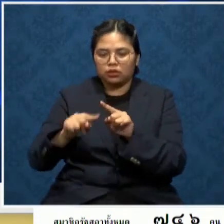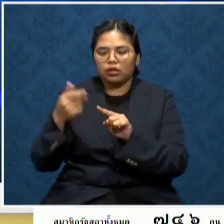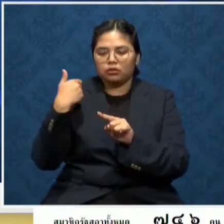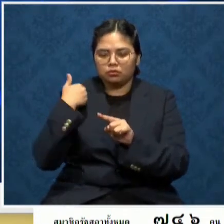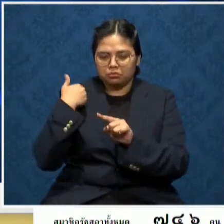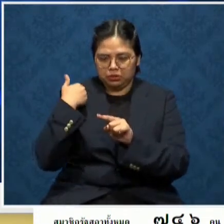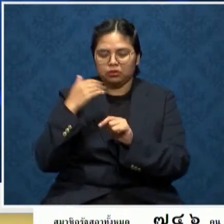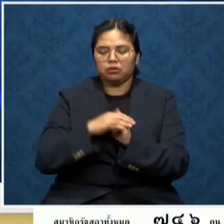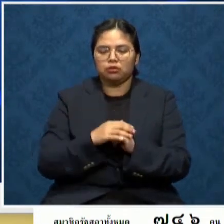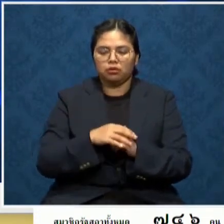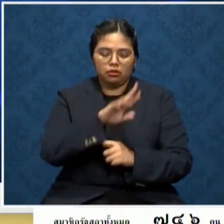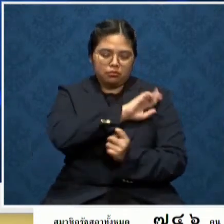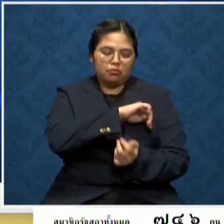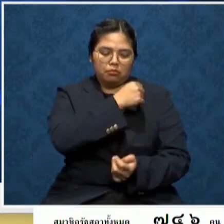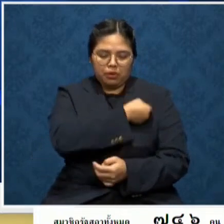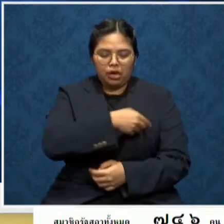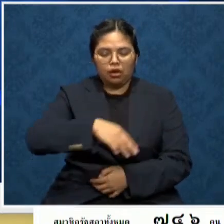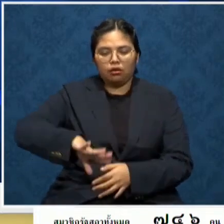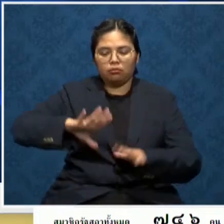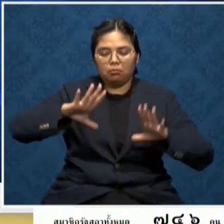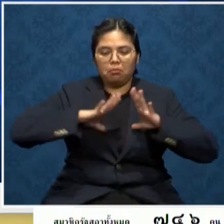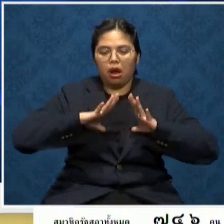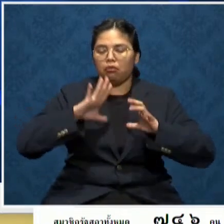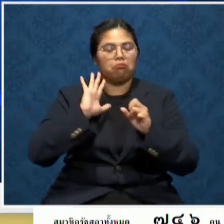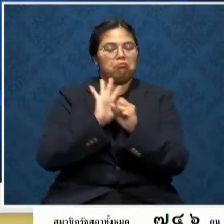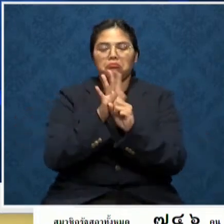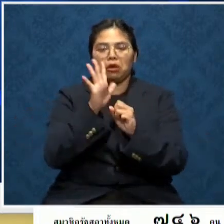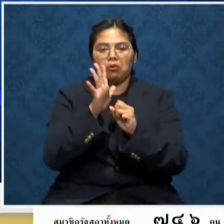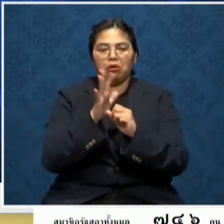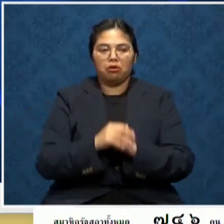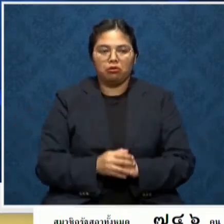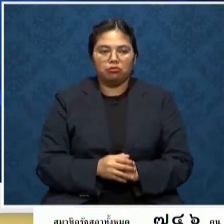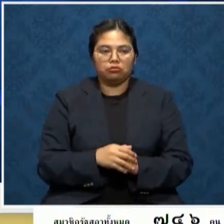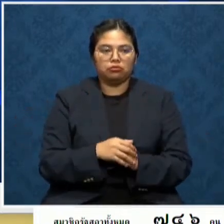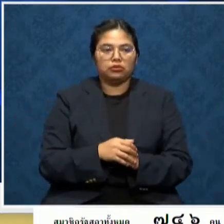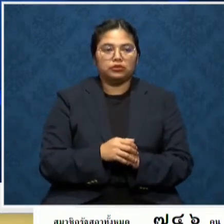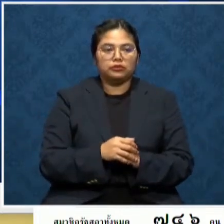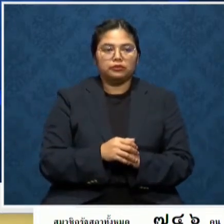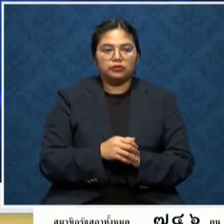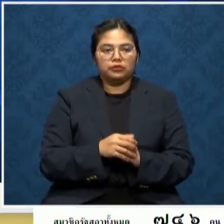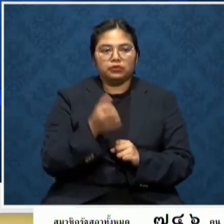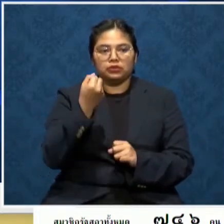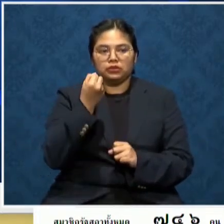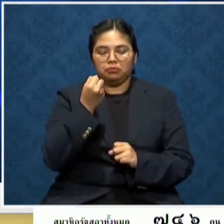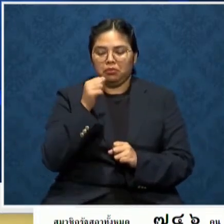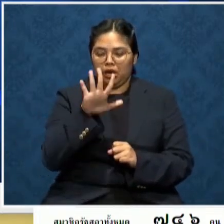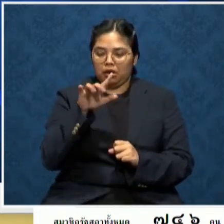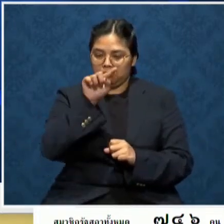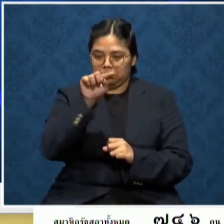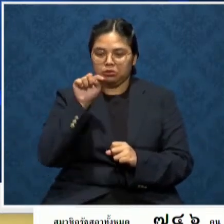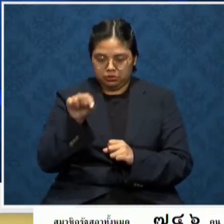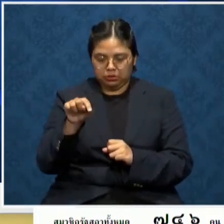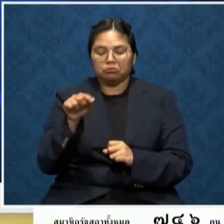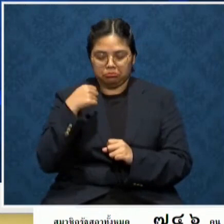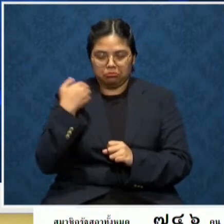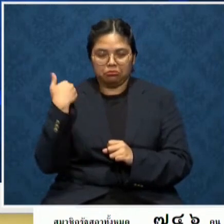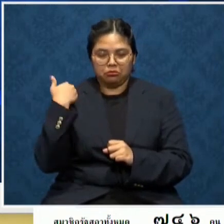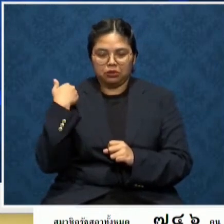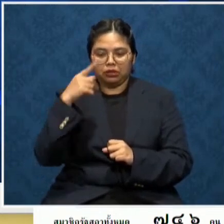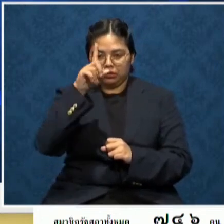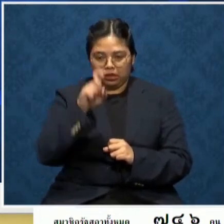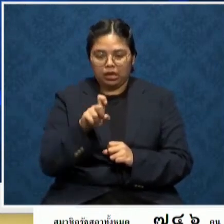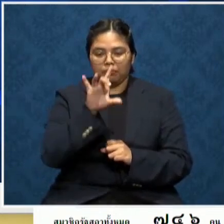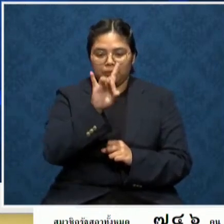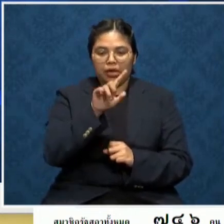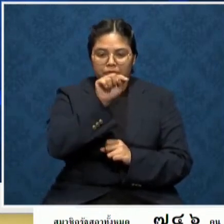ิดจากแผนใหผพ pouquinhoพอและ 15% ของเคสทรักษาภิตภานั้คอทำใหคนไค่เสียชีวิตและ 8